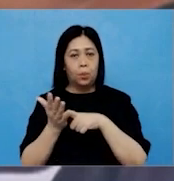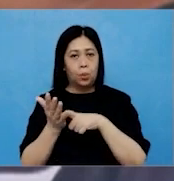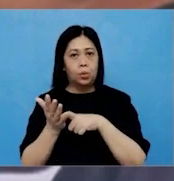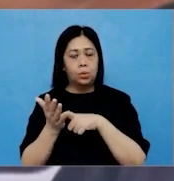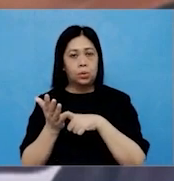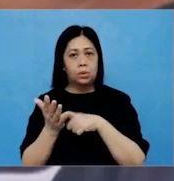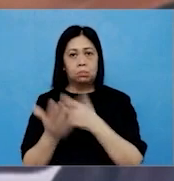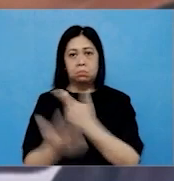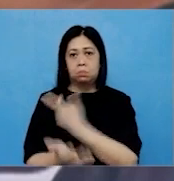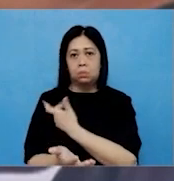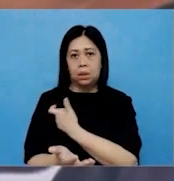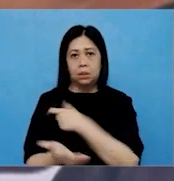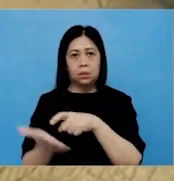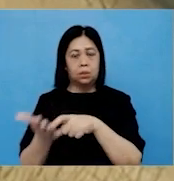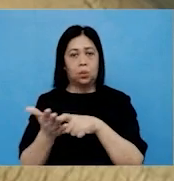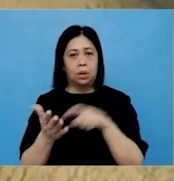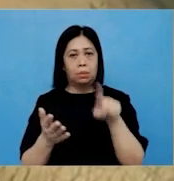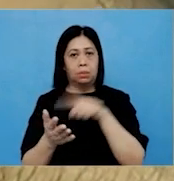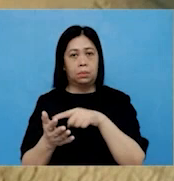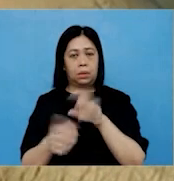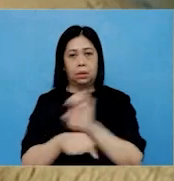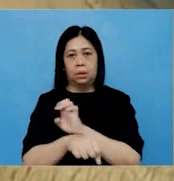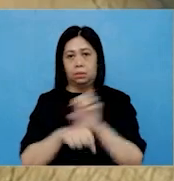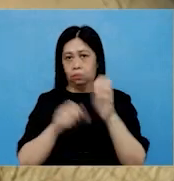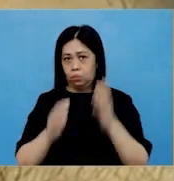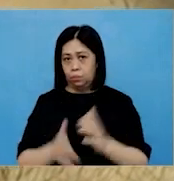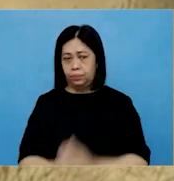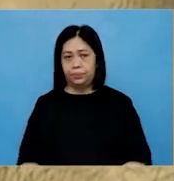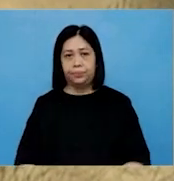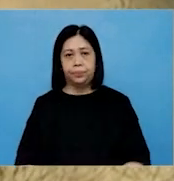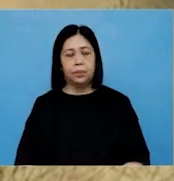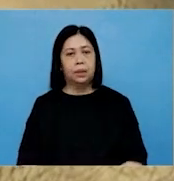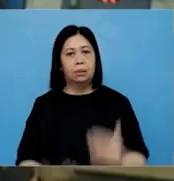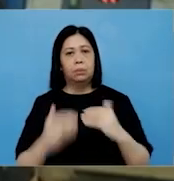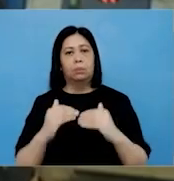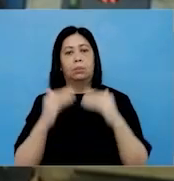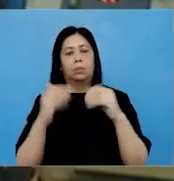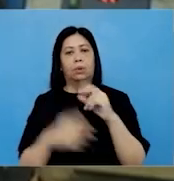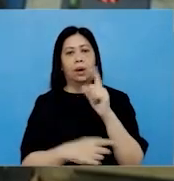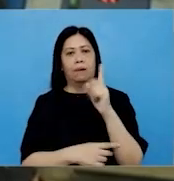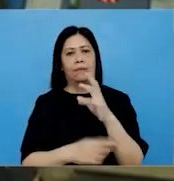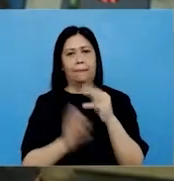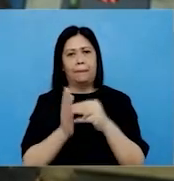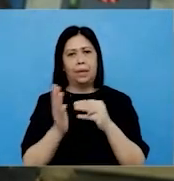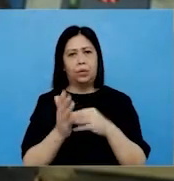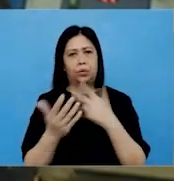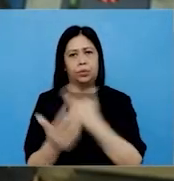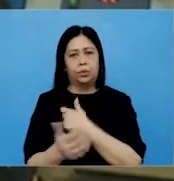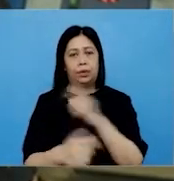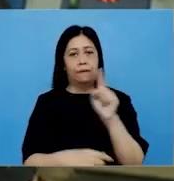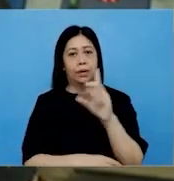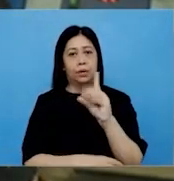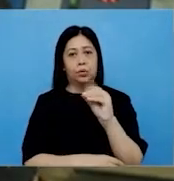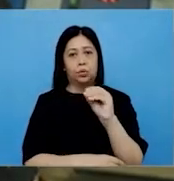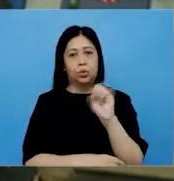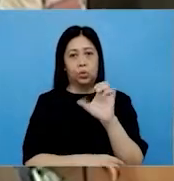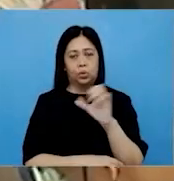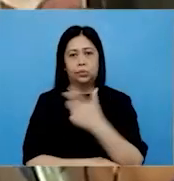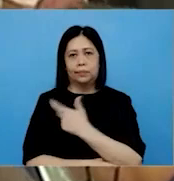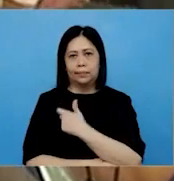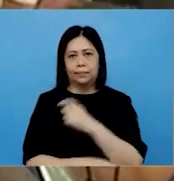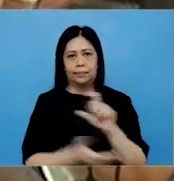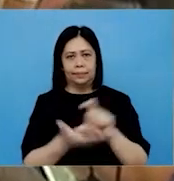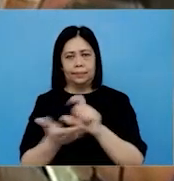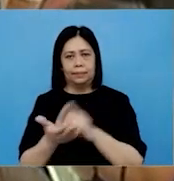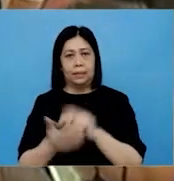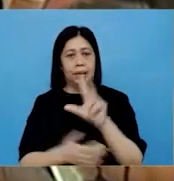vaccination requirement sa mga empleyado. Umabot na sa mahigit kalahating milyon ang nabakunahan ng first dose sa buong syudad, habang nasa